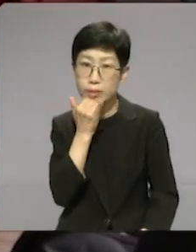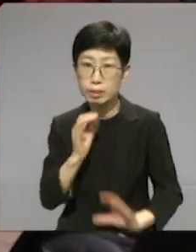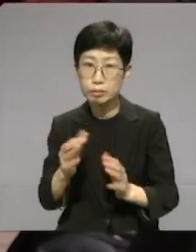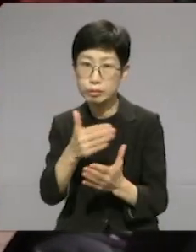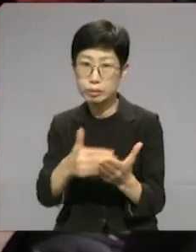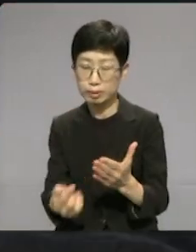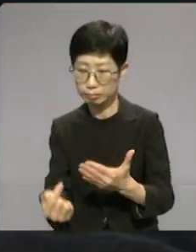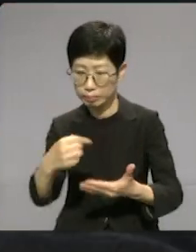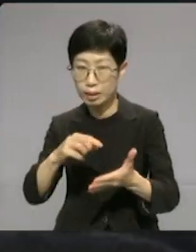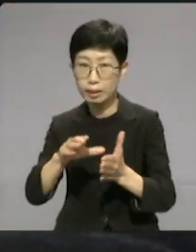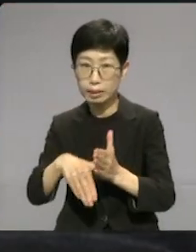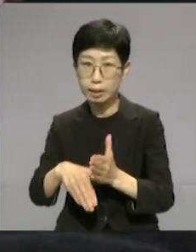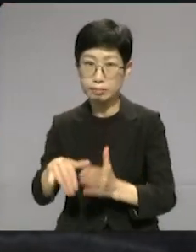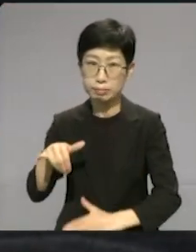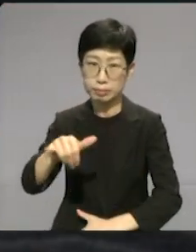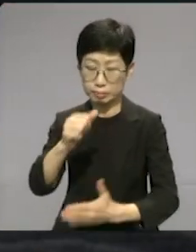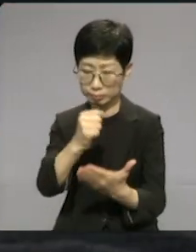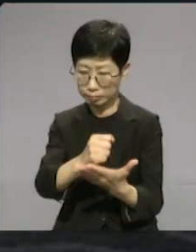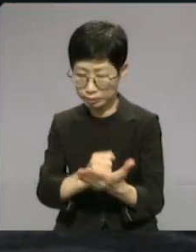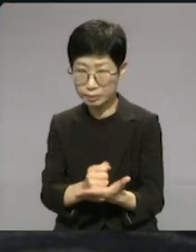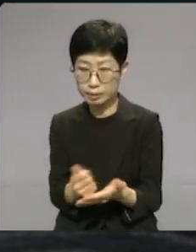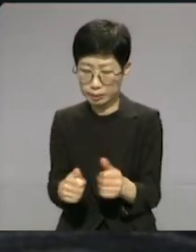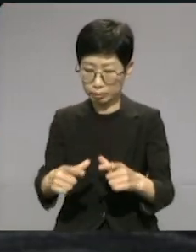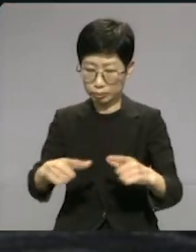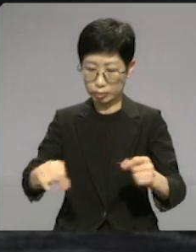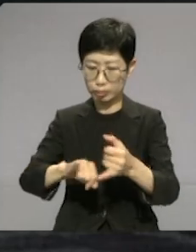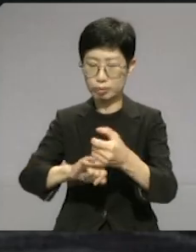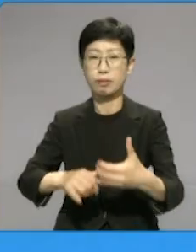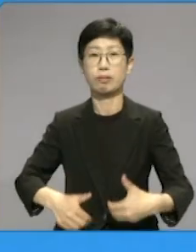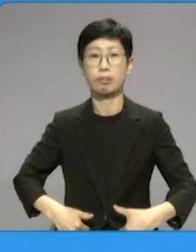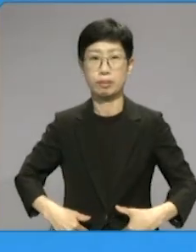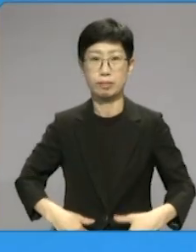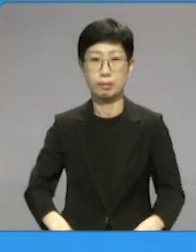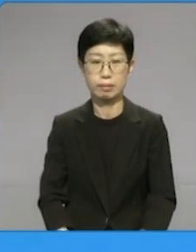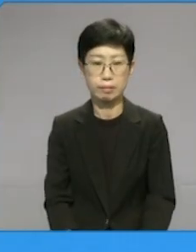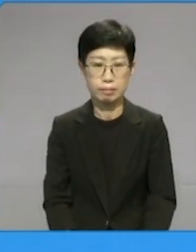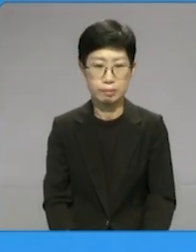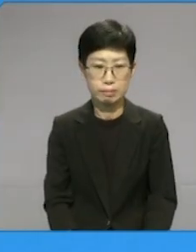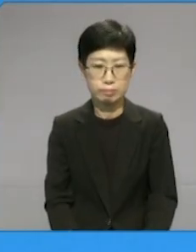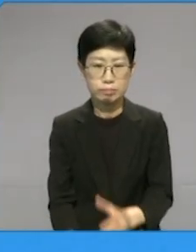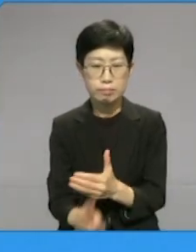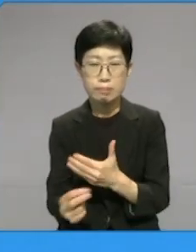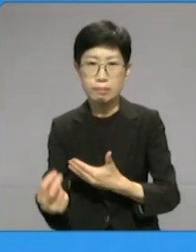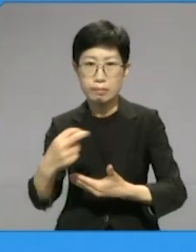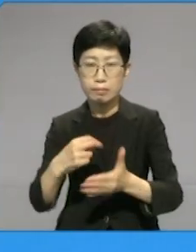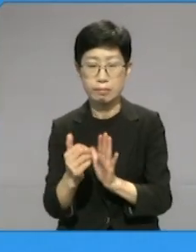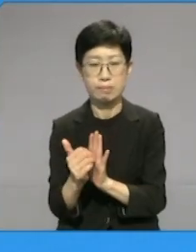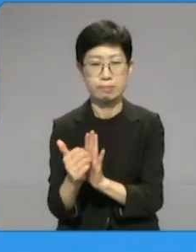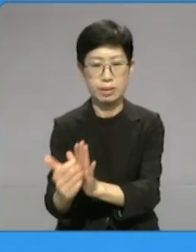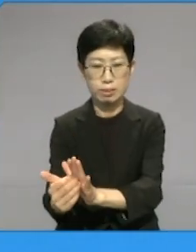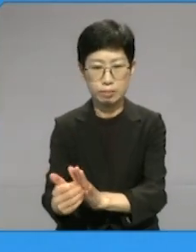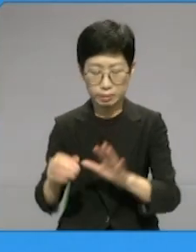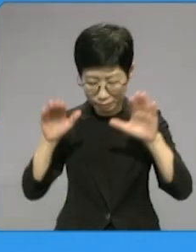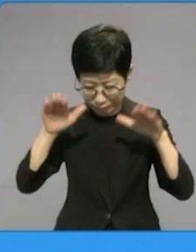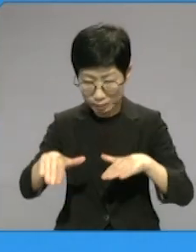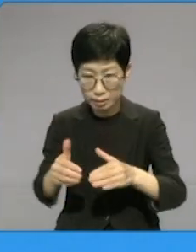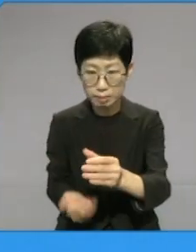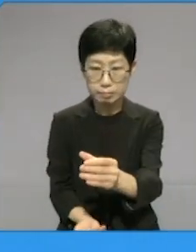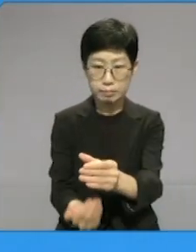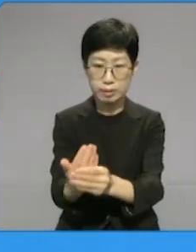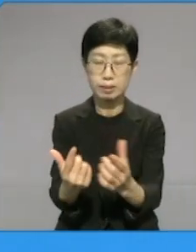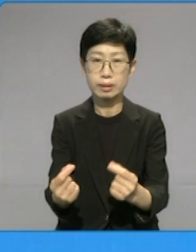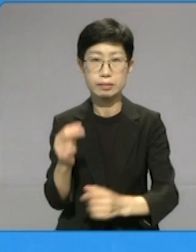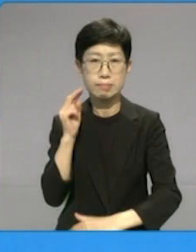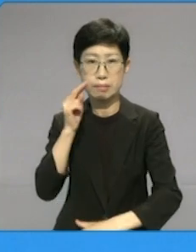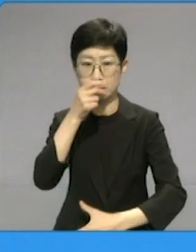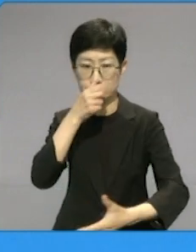넘나들 때는 여권이나 신분증도 꼭 있어야 합니다. Das dient der weiteren Begrenzung der irregulären Migration und